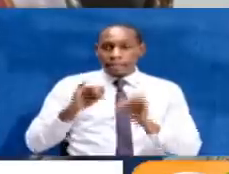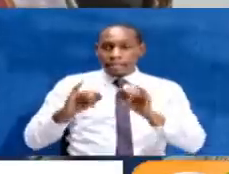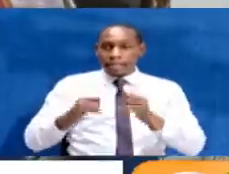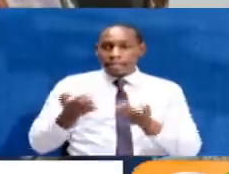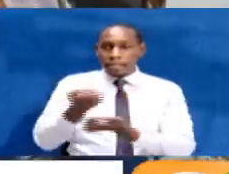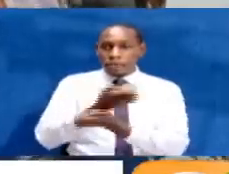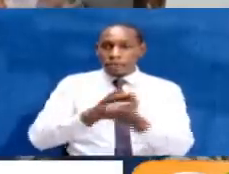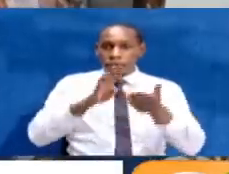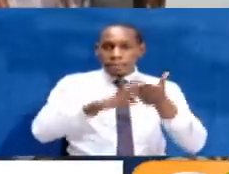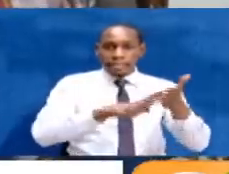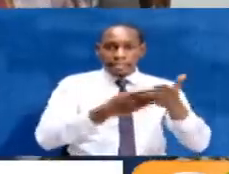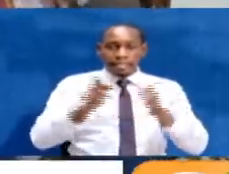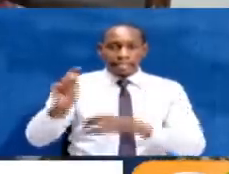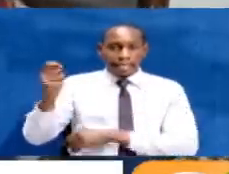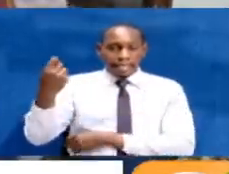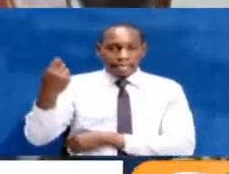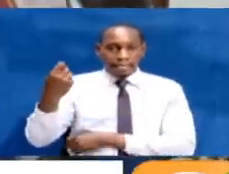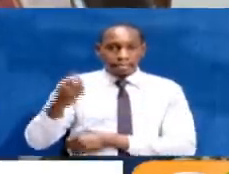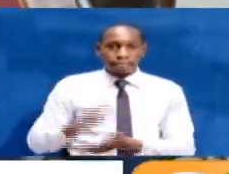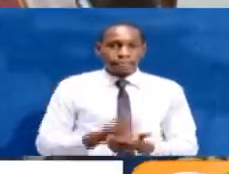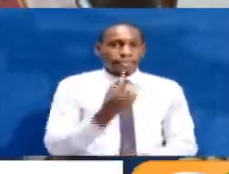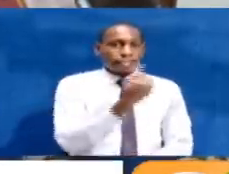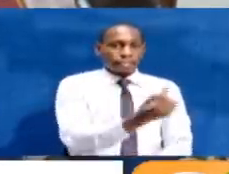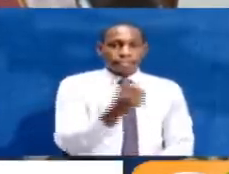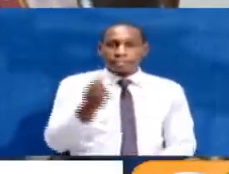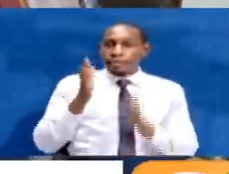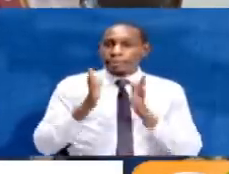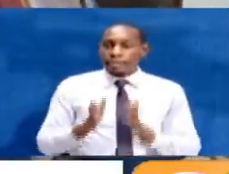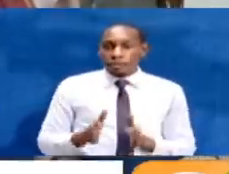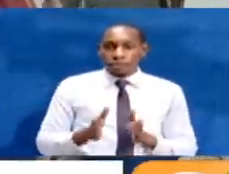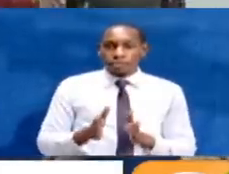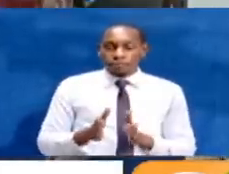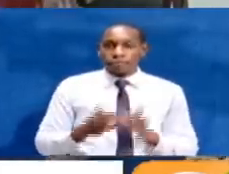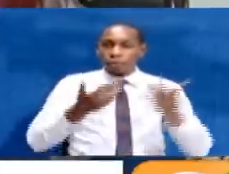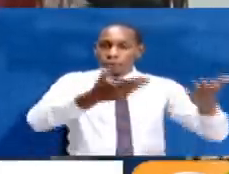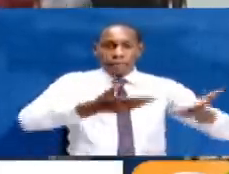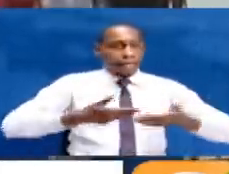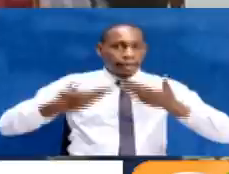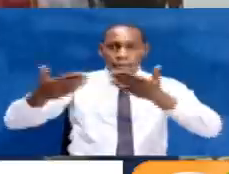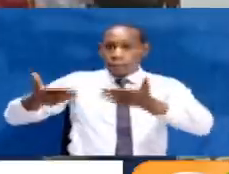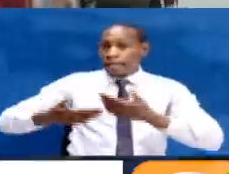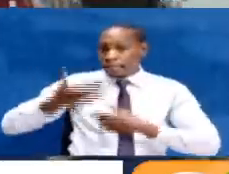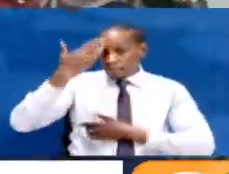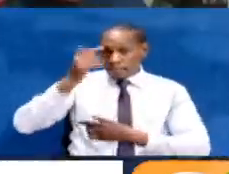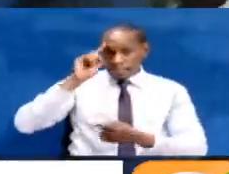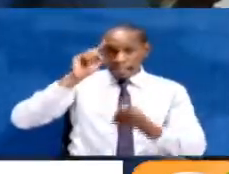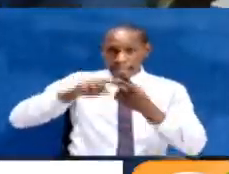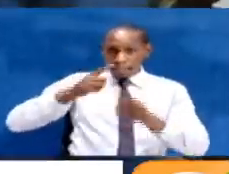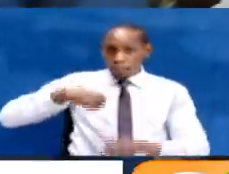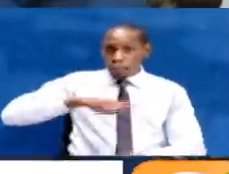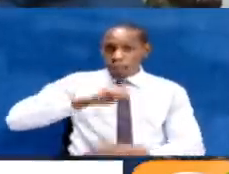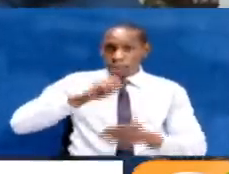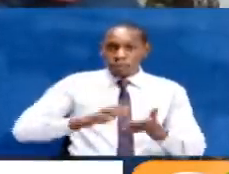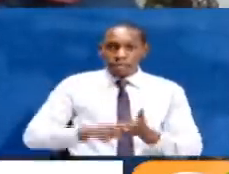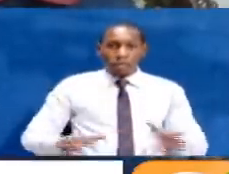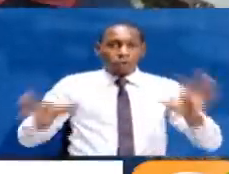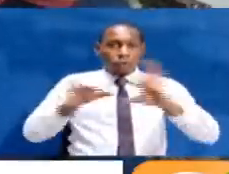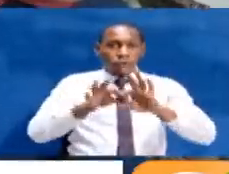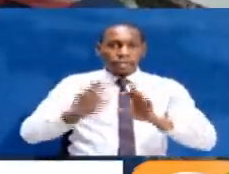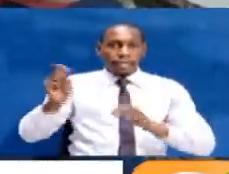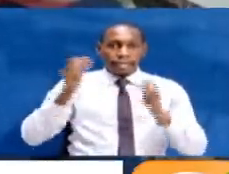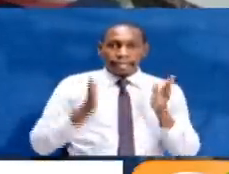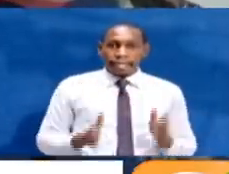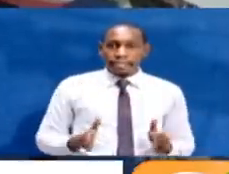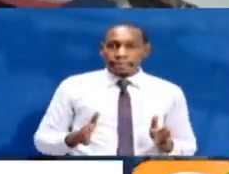new economic model ya Kenya, kila mtu anakaribishwa kwa sababu nia yetu ni kuunganisha